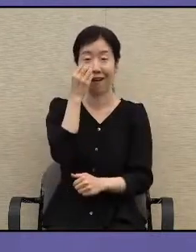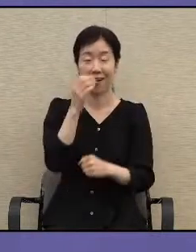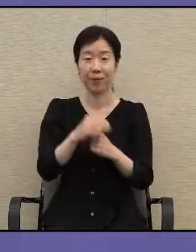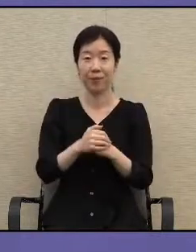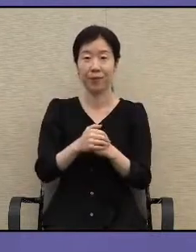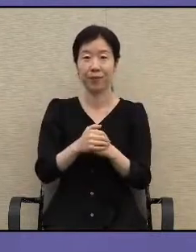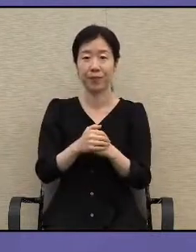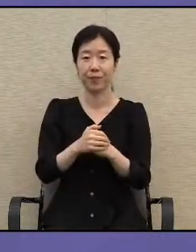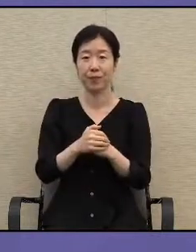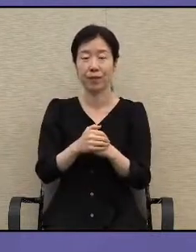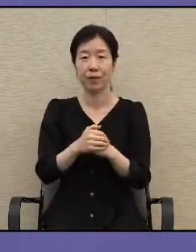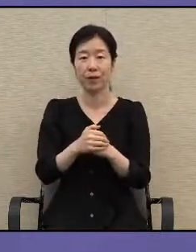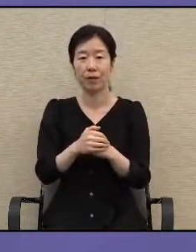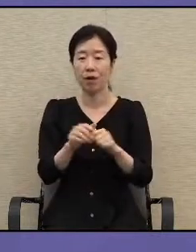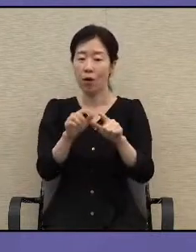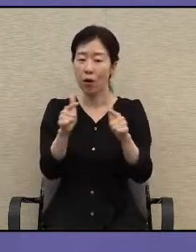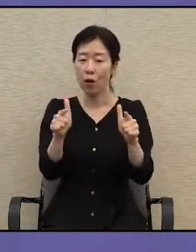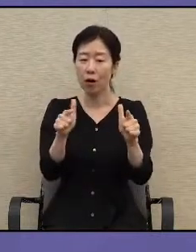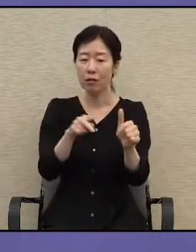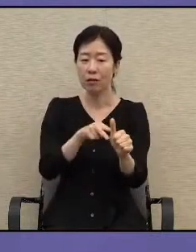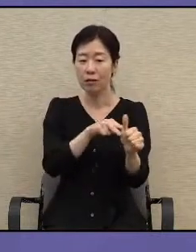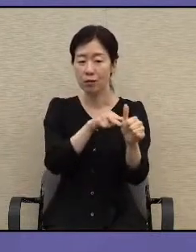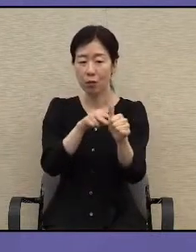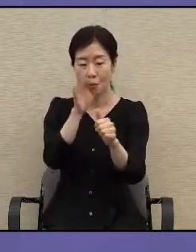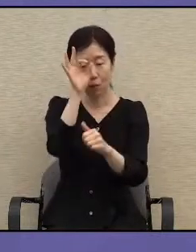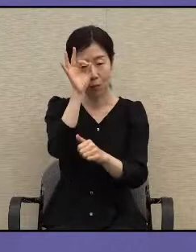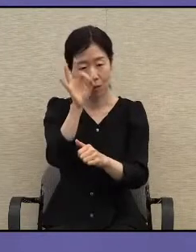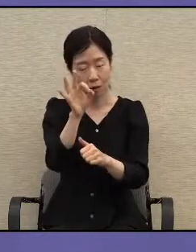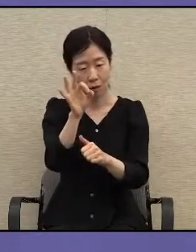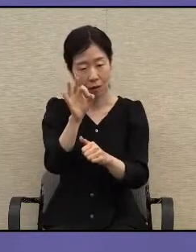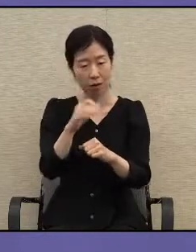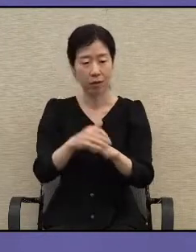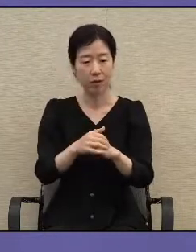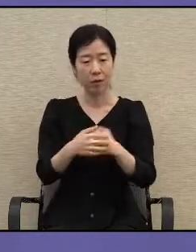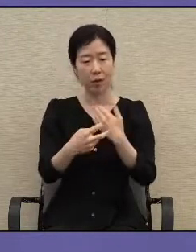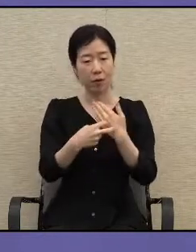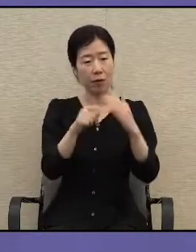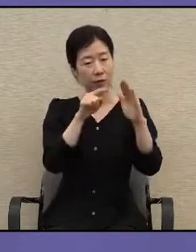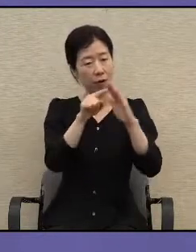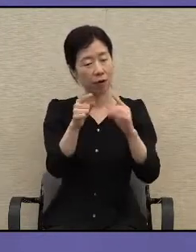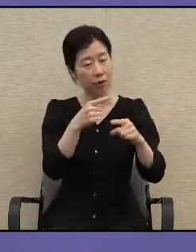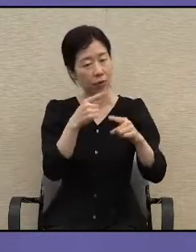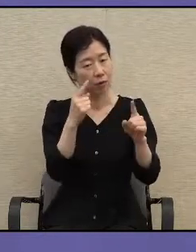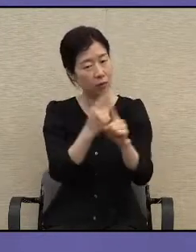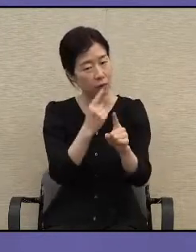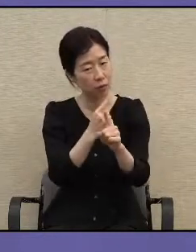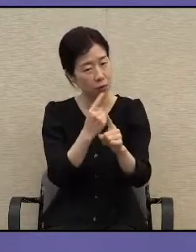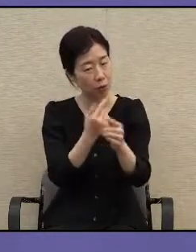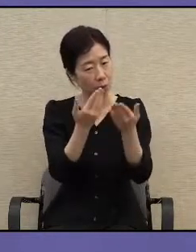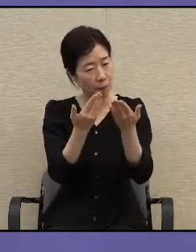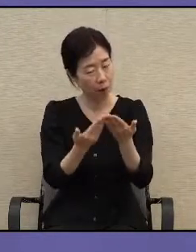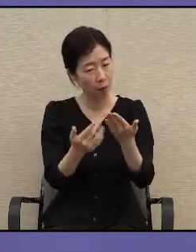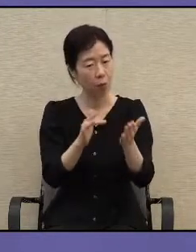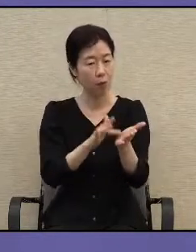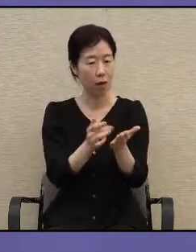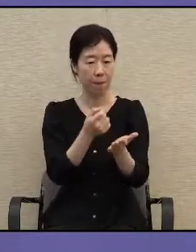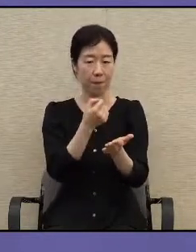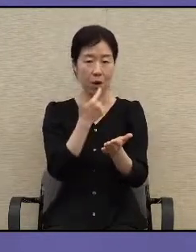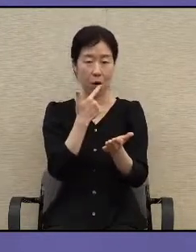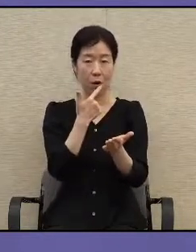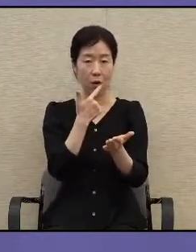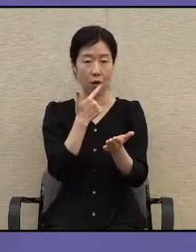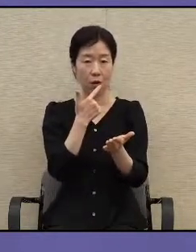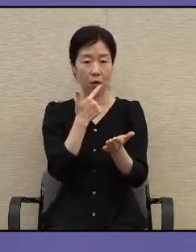건강보험 데이터 등을 보았을 때 그 어떤 진료를 받는 수치나 그런 그 약물 처방이나 이런 수치들을 보았을